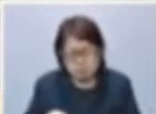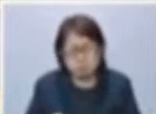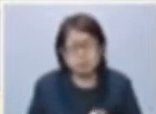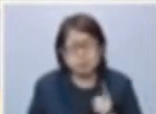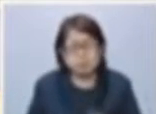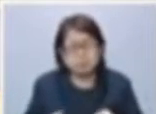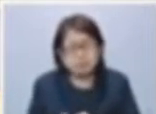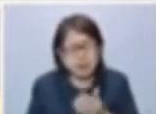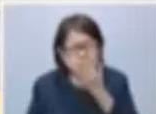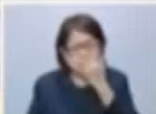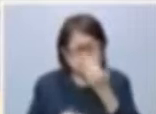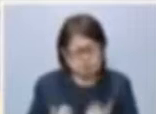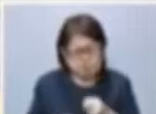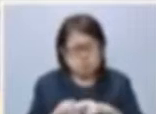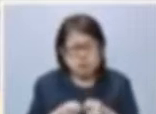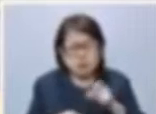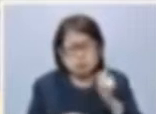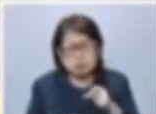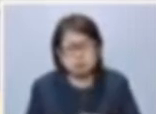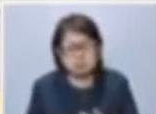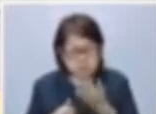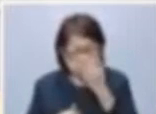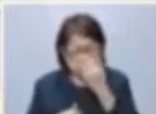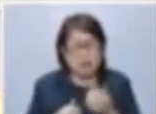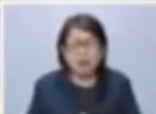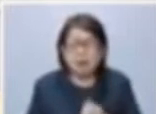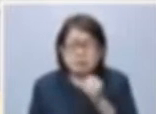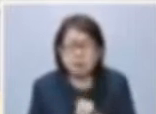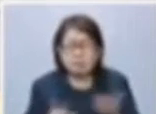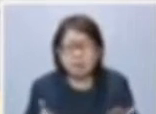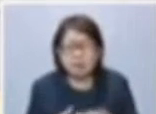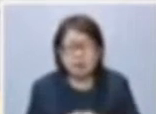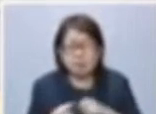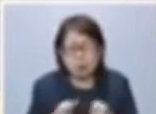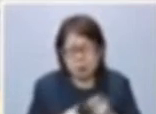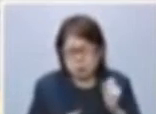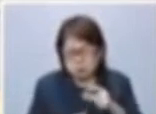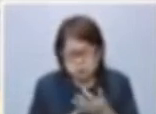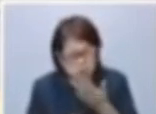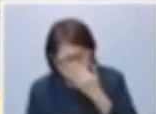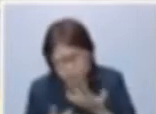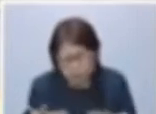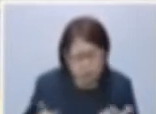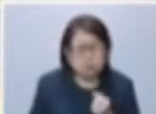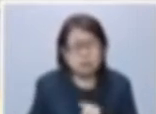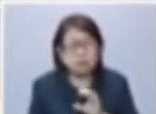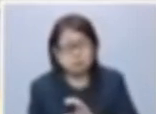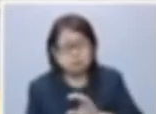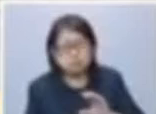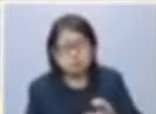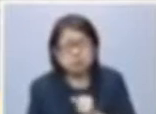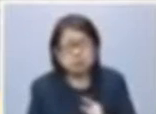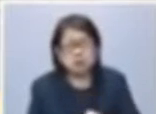ญหาเฉพาะหน้าด้วยการแก้ปัญหาเฉพาะหน้านี้จะทำอย่างไรเม็ดเงินจำนวนนี้จึงจะกระจ